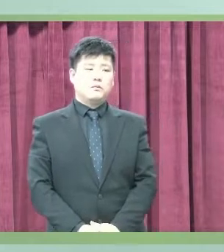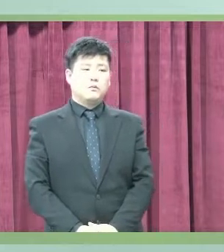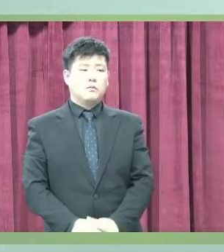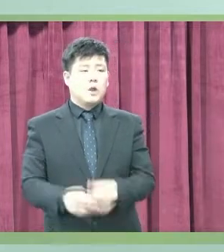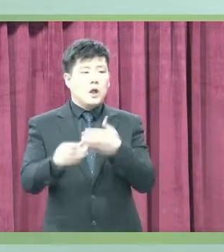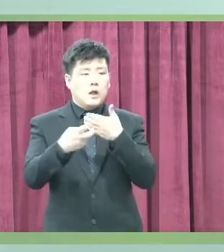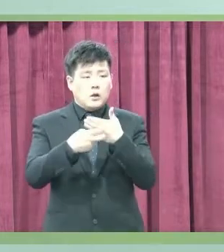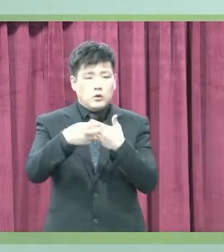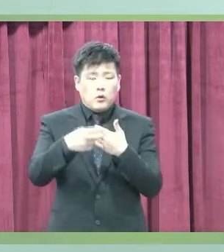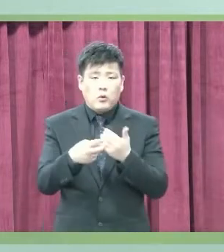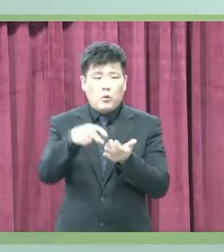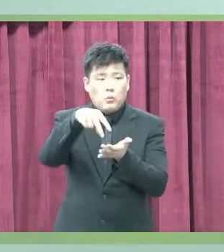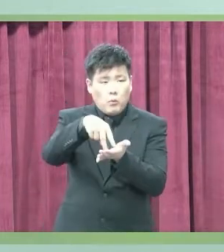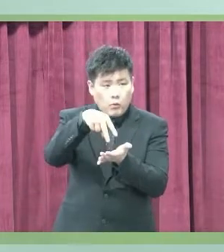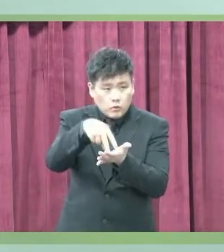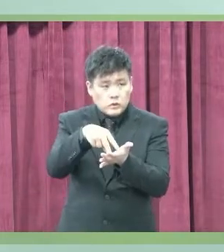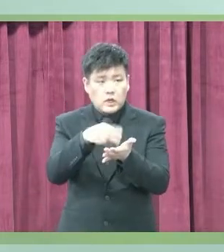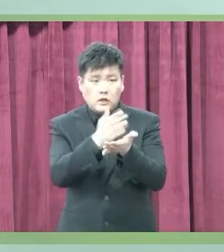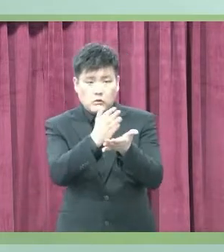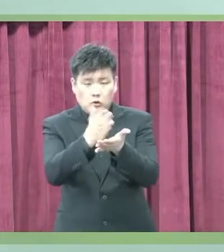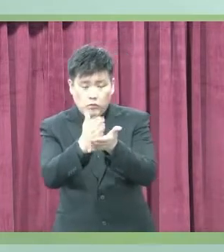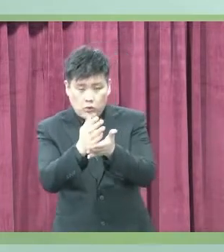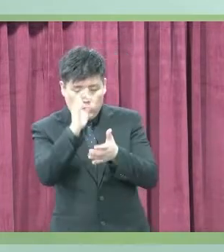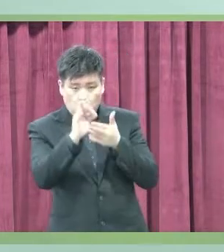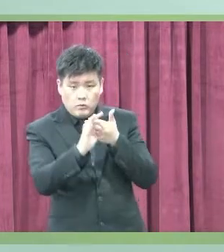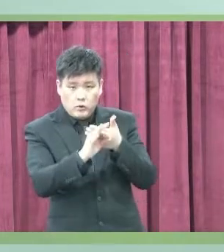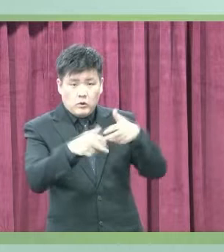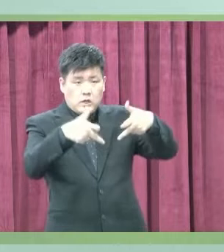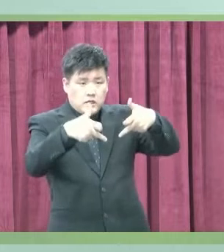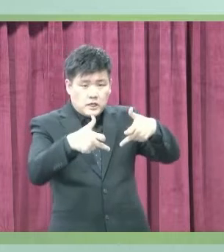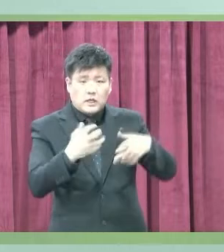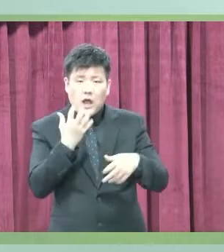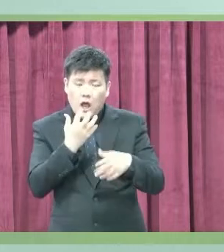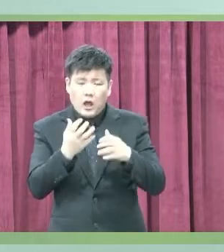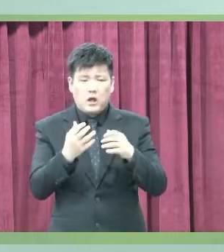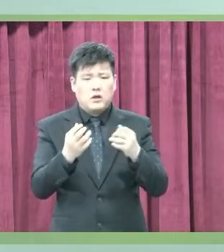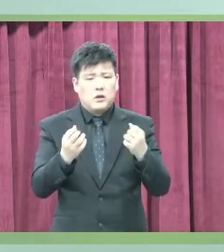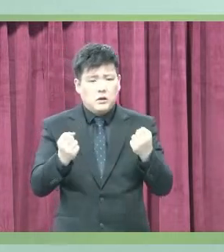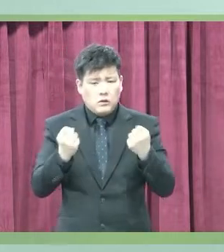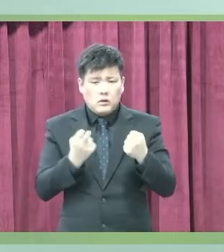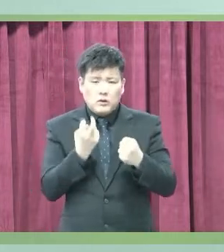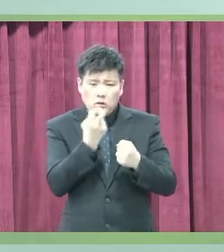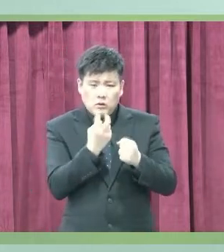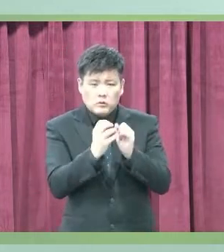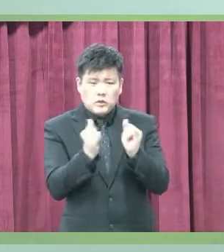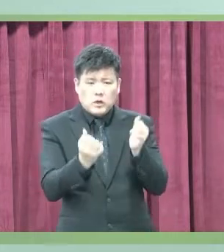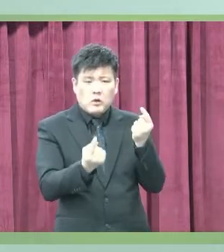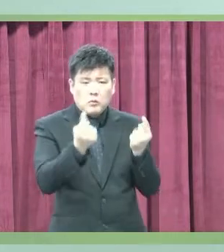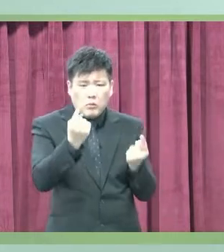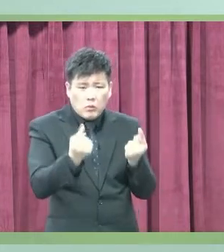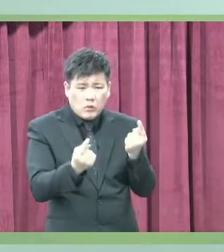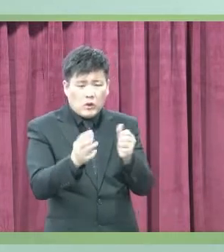의료보장 유형별을 보면 장애인과 비장애인 모두 건강보험 대상자보다는 의료급여자에서의 수검률이 더